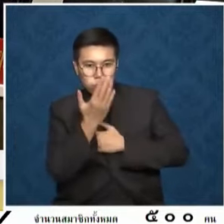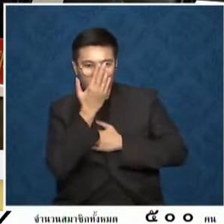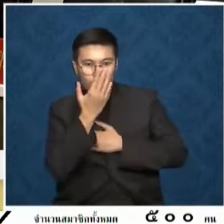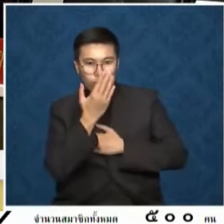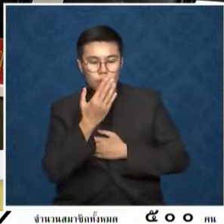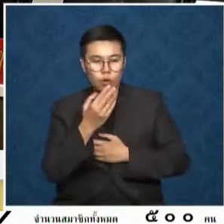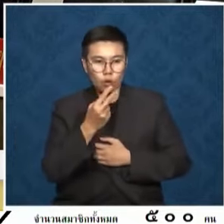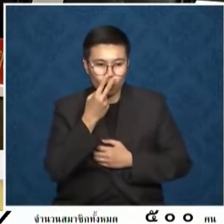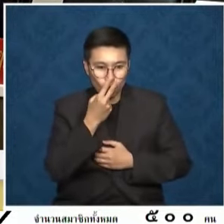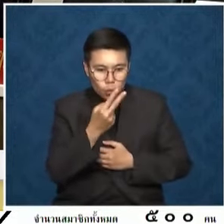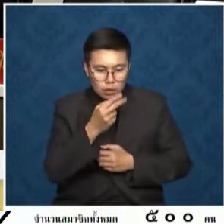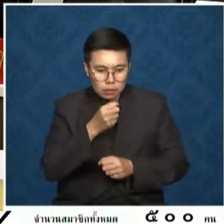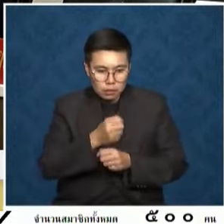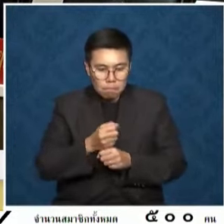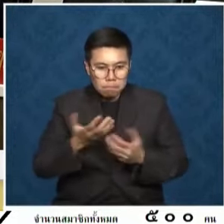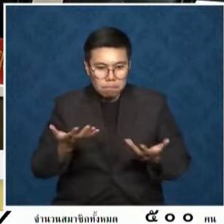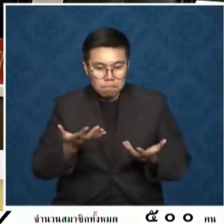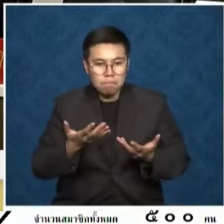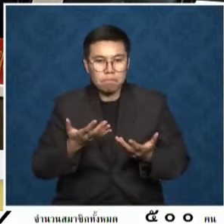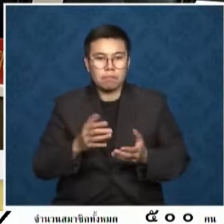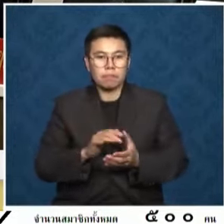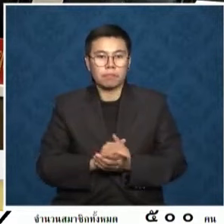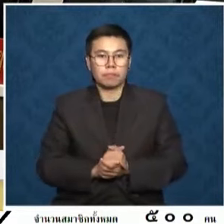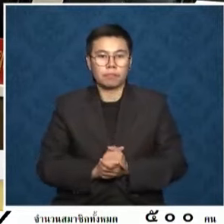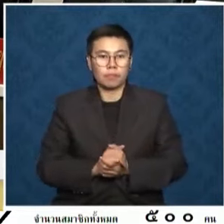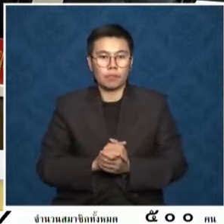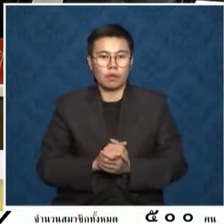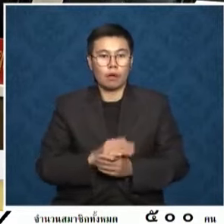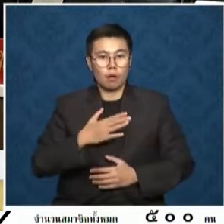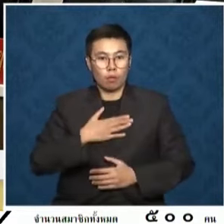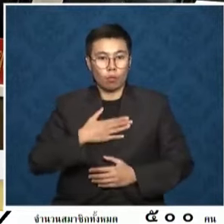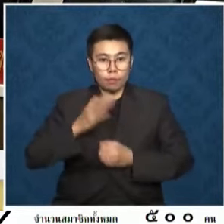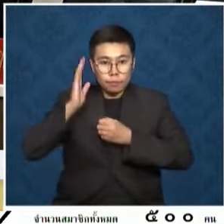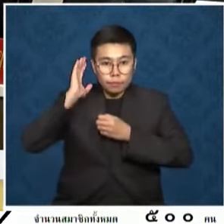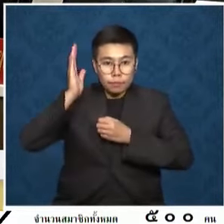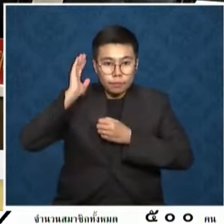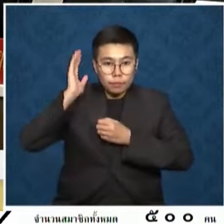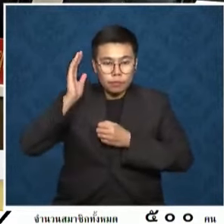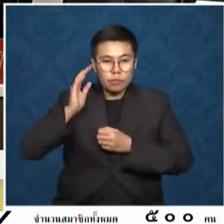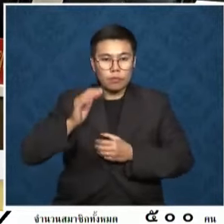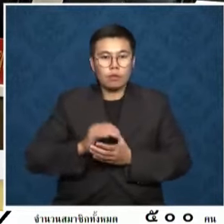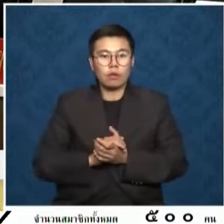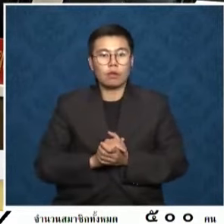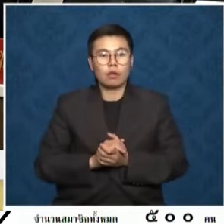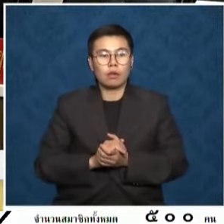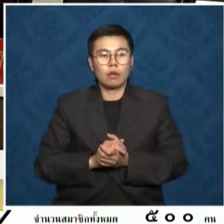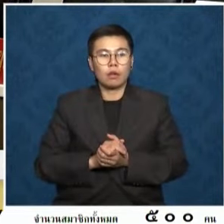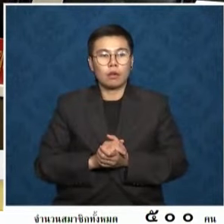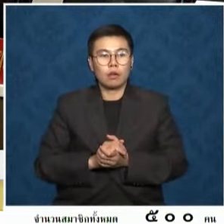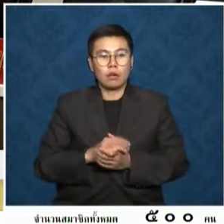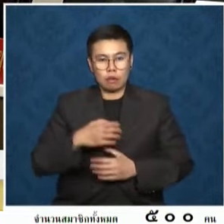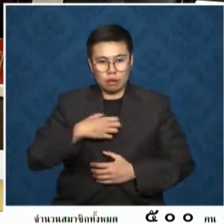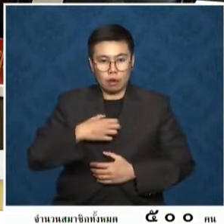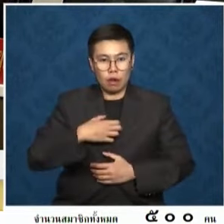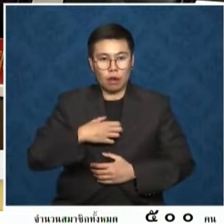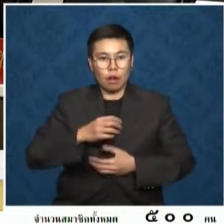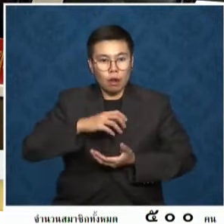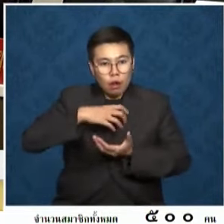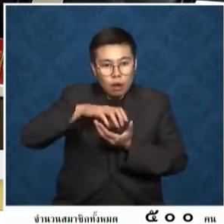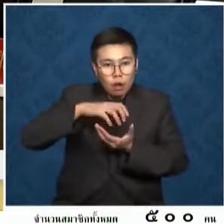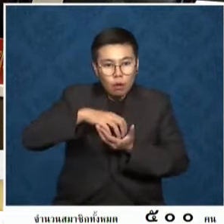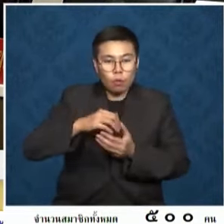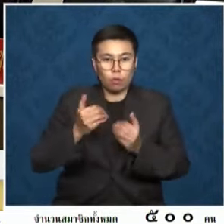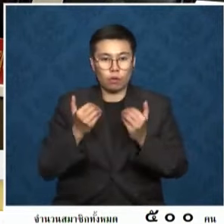มกับสิ่งที่เกิดขึ้นได้จริงทั้งหมดที่ผมพูดมาก็เพื่อจะบอกว่าวันนี้สิ่งที่เราต้